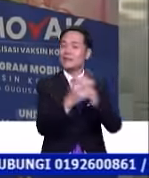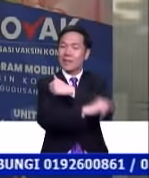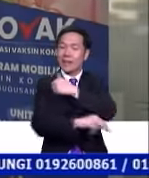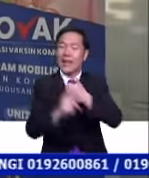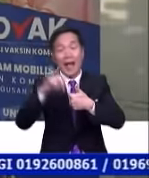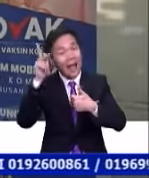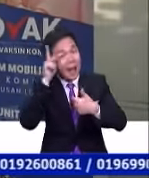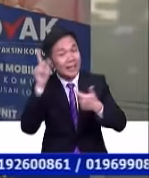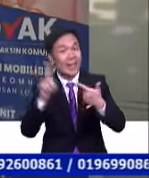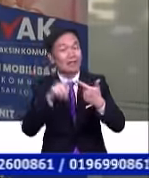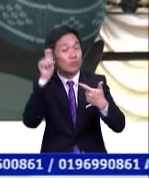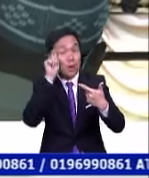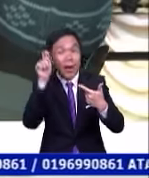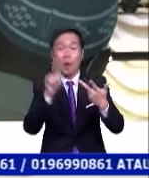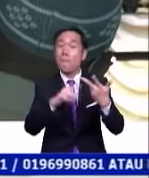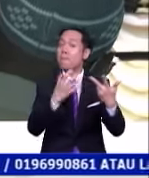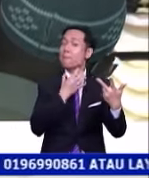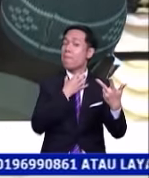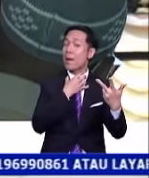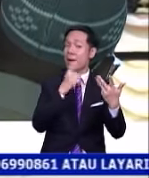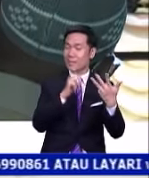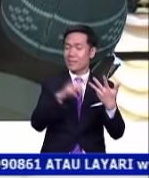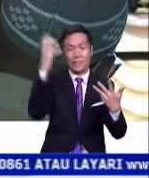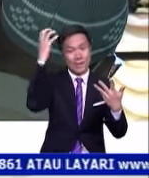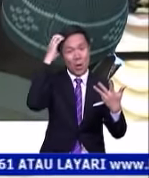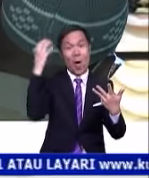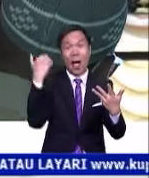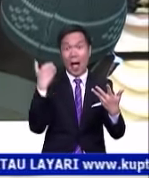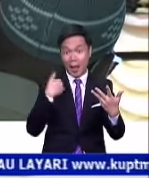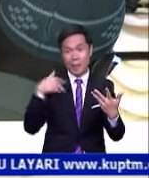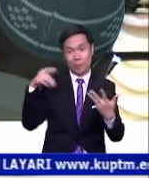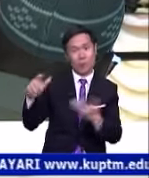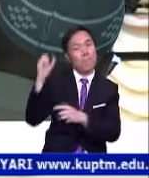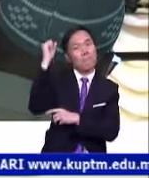Kelantan, Terengganu, Perak dan Selangor.